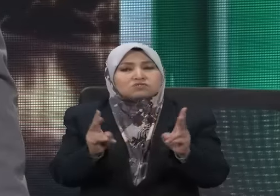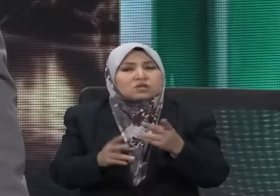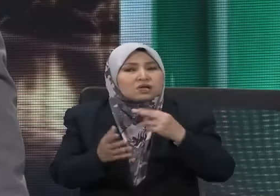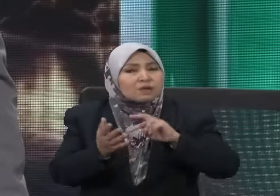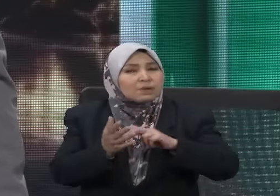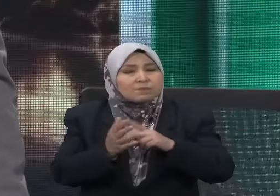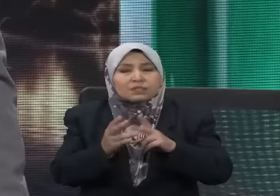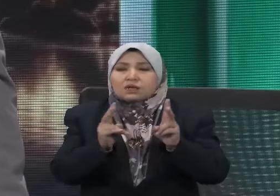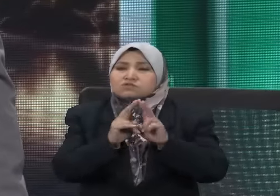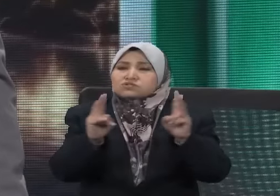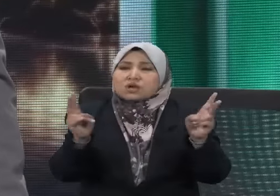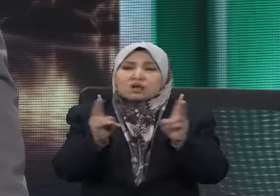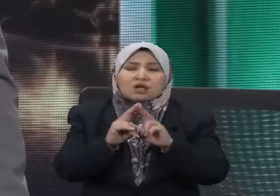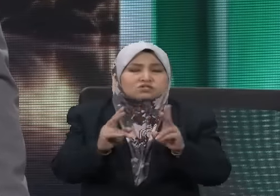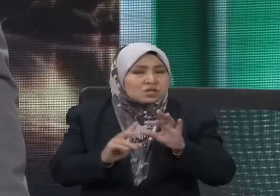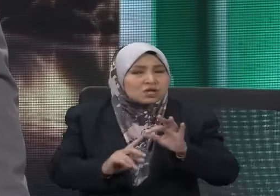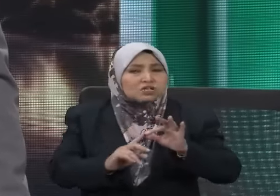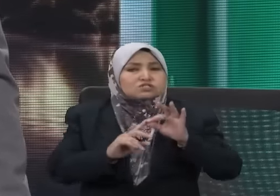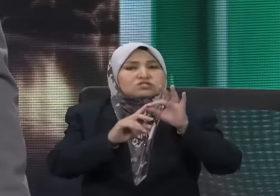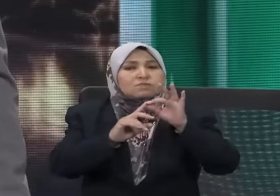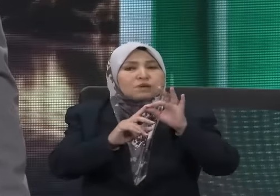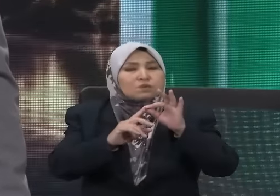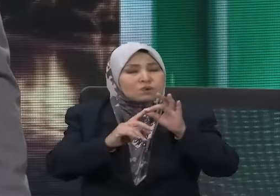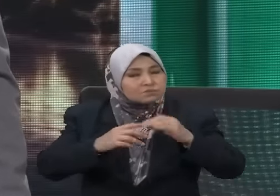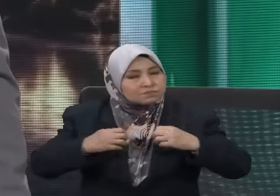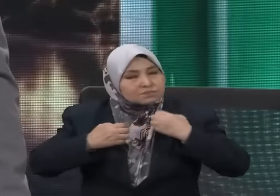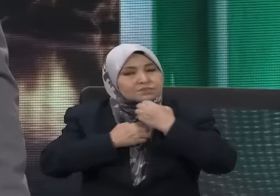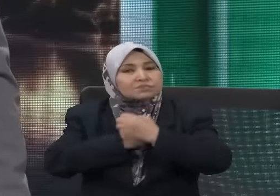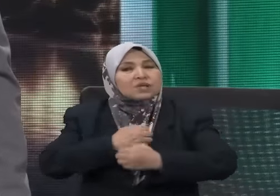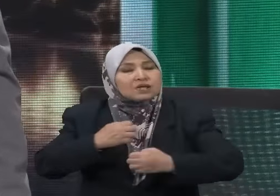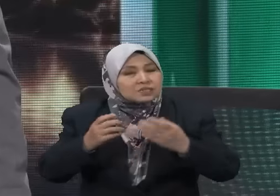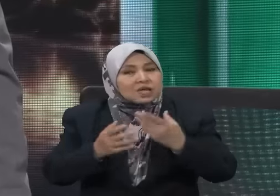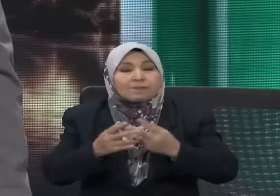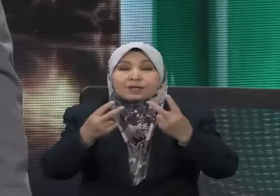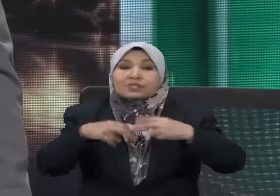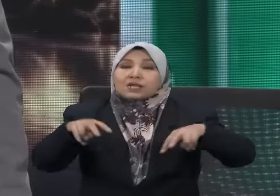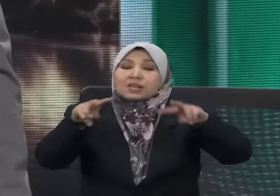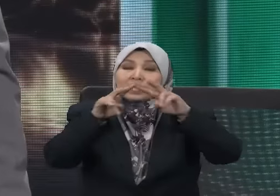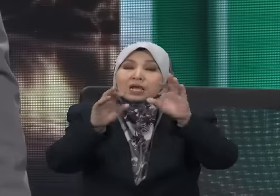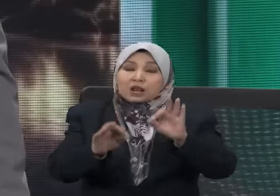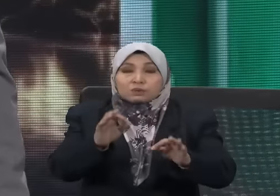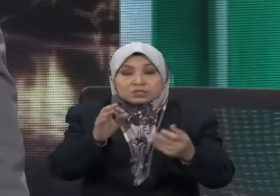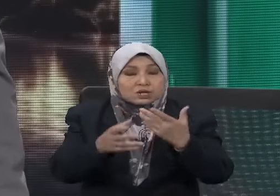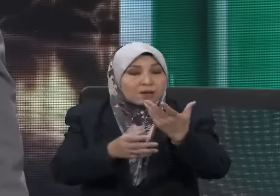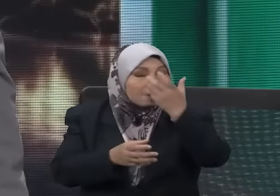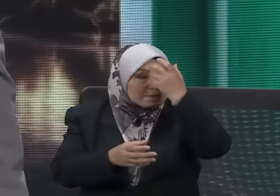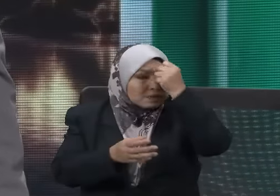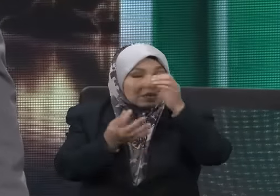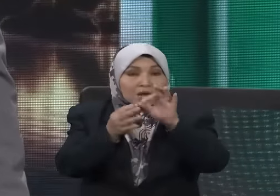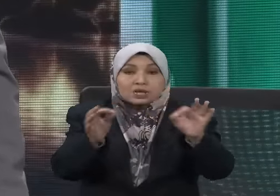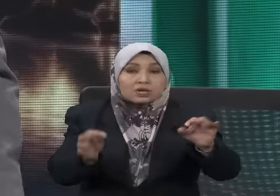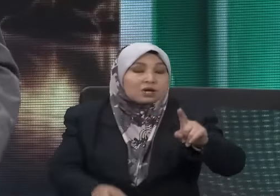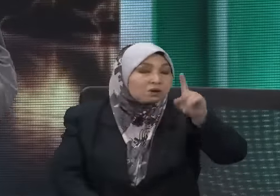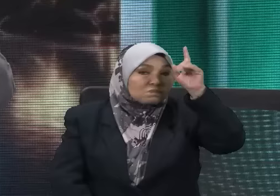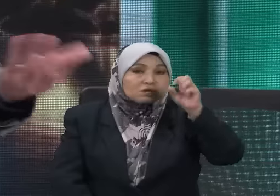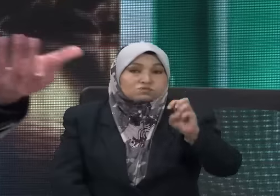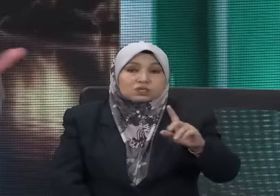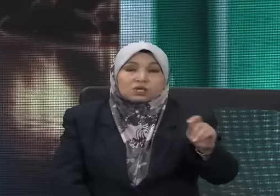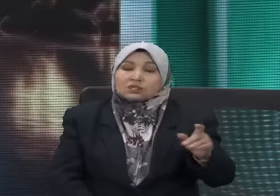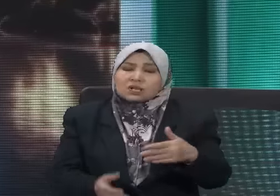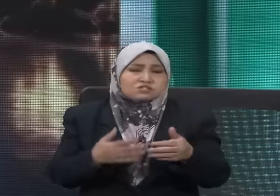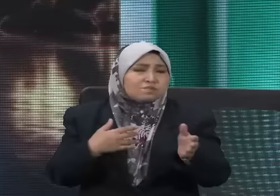dan sangat-sangat istimewa, seronok dan bernilai kalau kita dapat menghafal ayat-ayat Allah Subhanahu wa taala. Tak kira lah